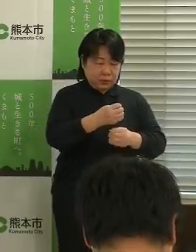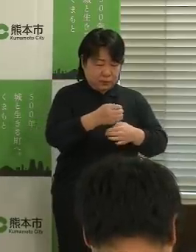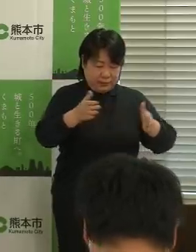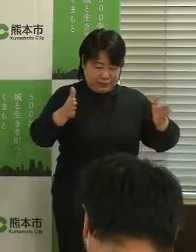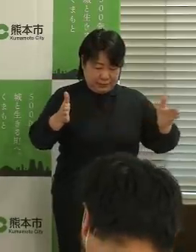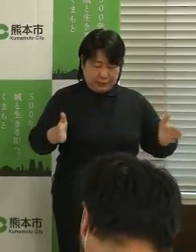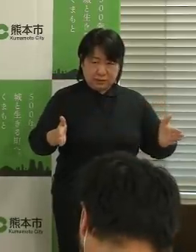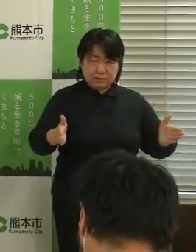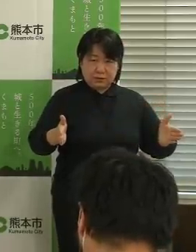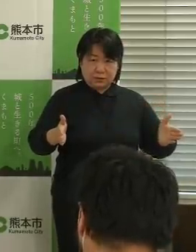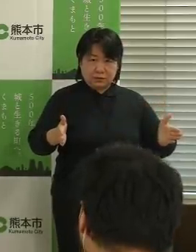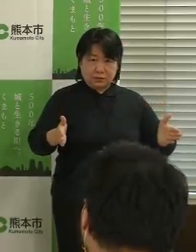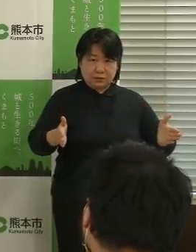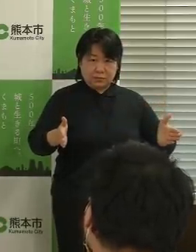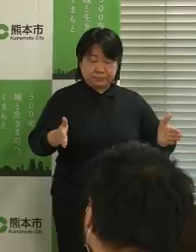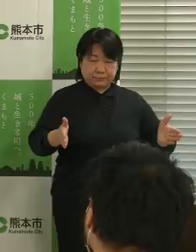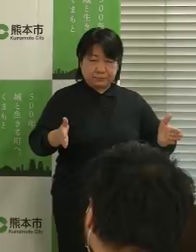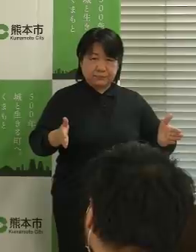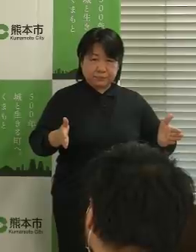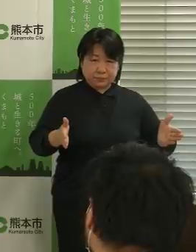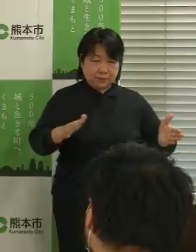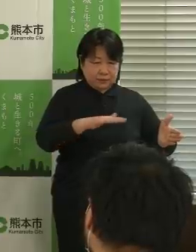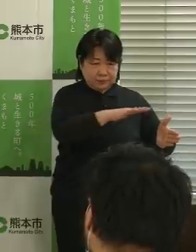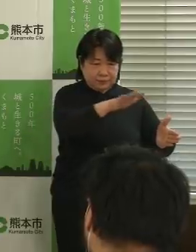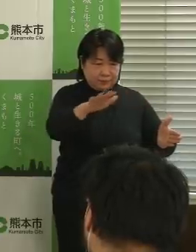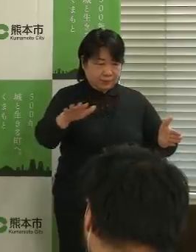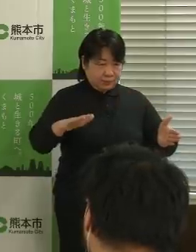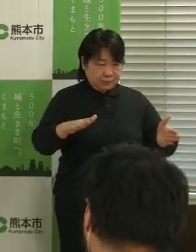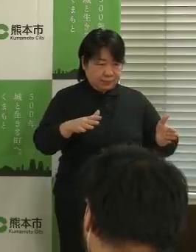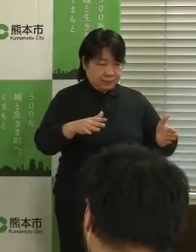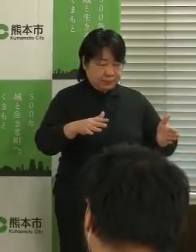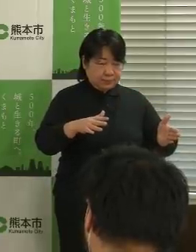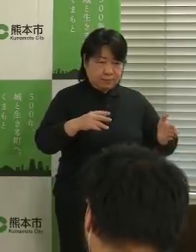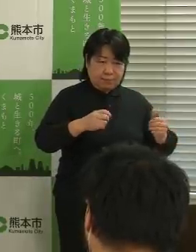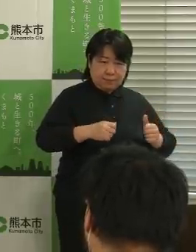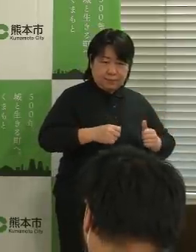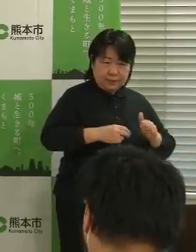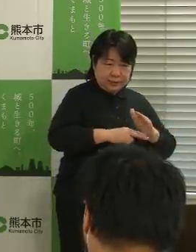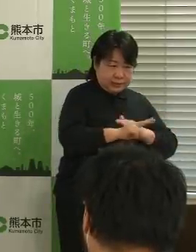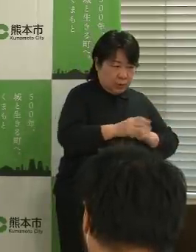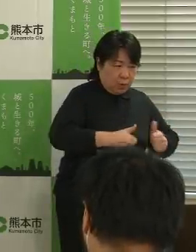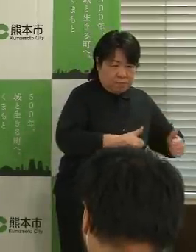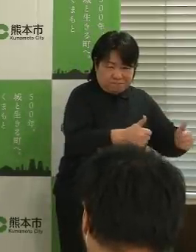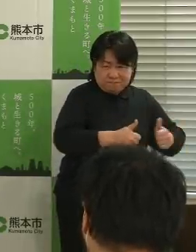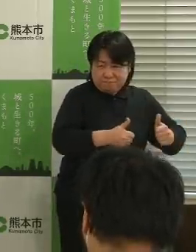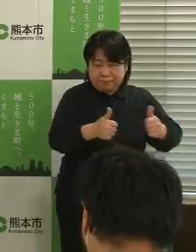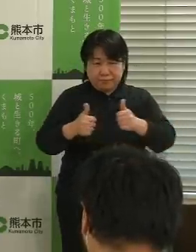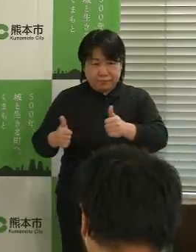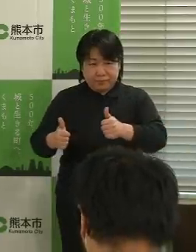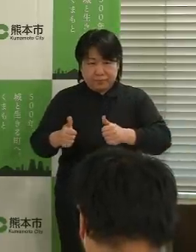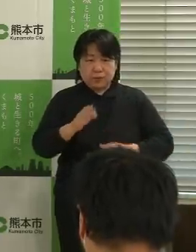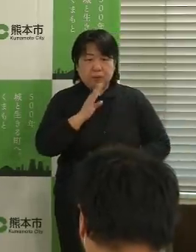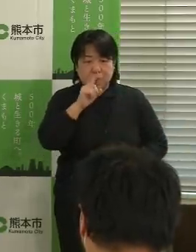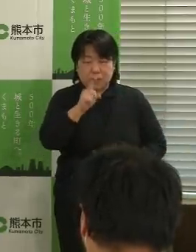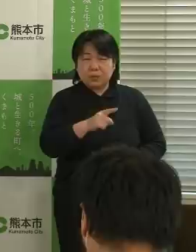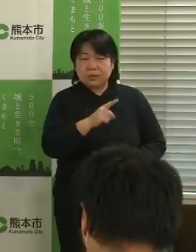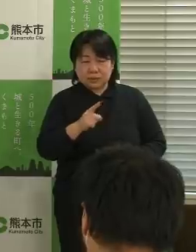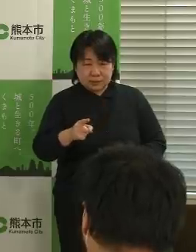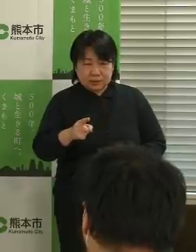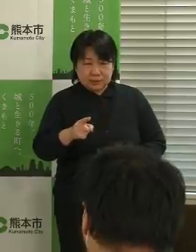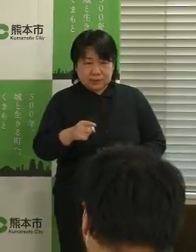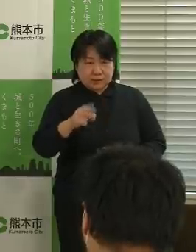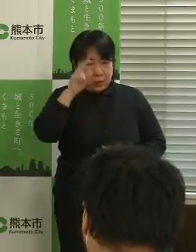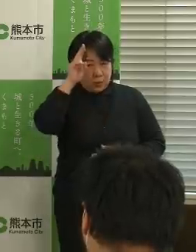にですね、皆さんが移動されるのは極めてご本人のリスクも、そして周りの